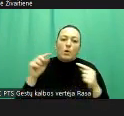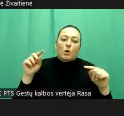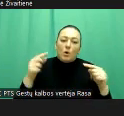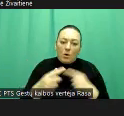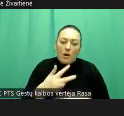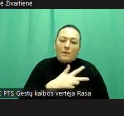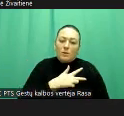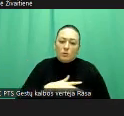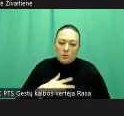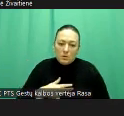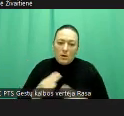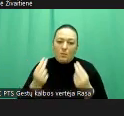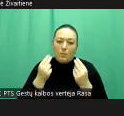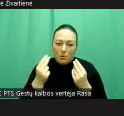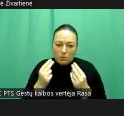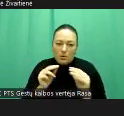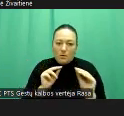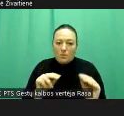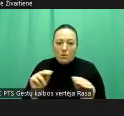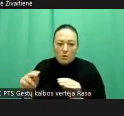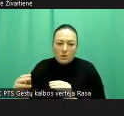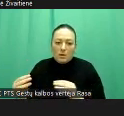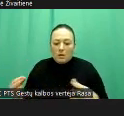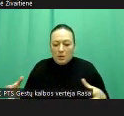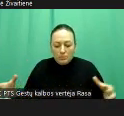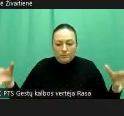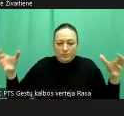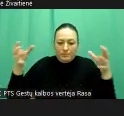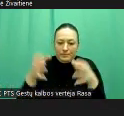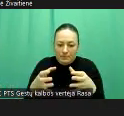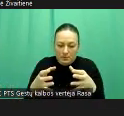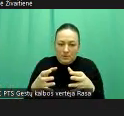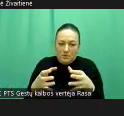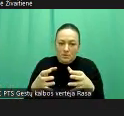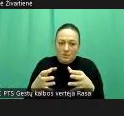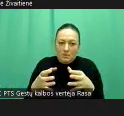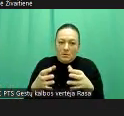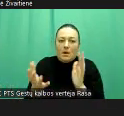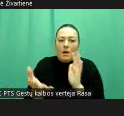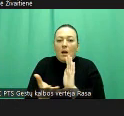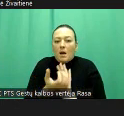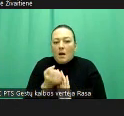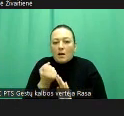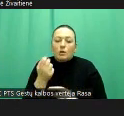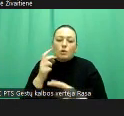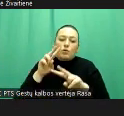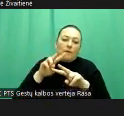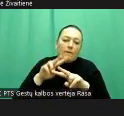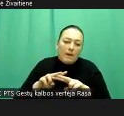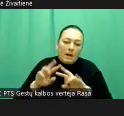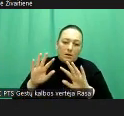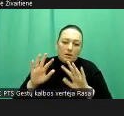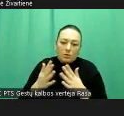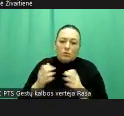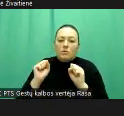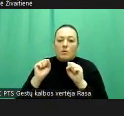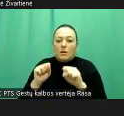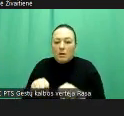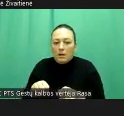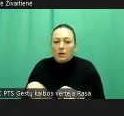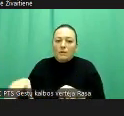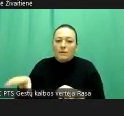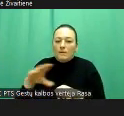socialinių mokslų mokytojai susiburtų, galbūt rastų tokią vietą, kur galėtų